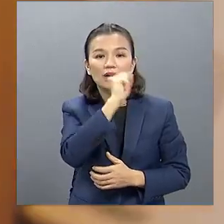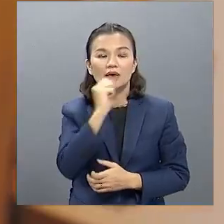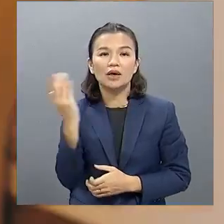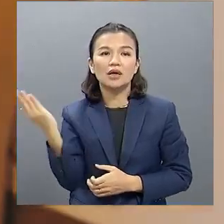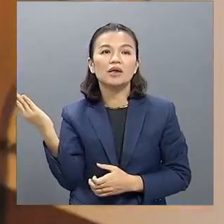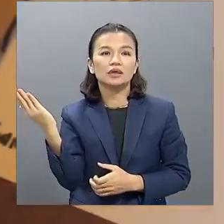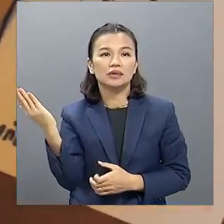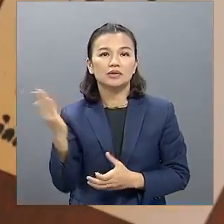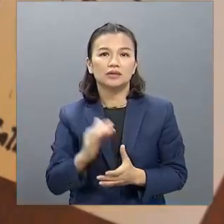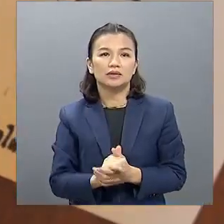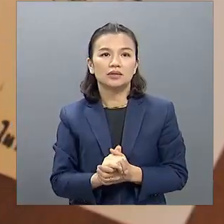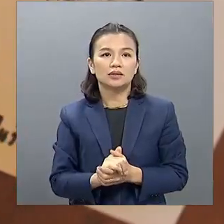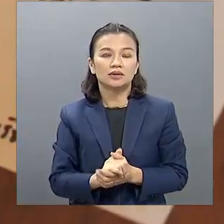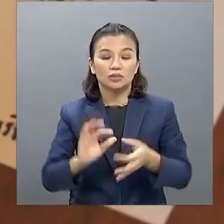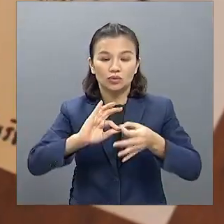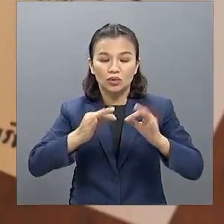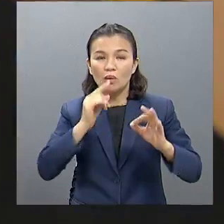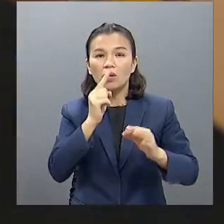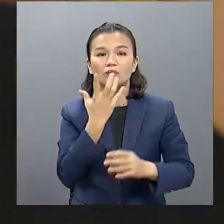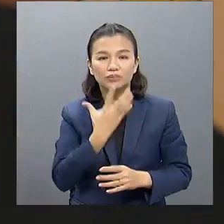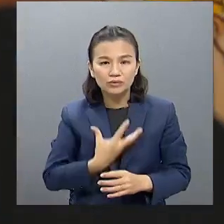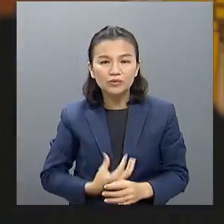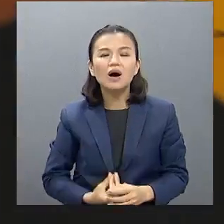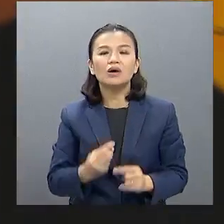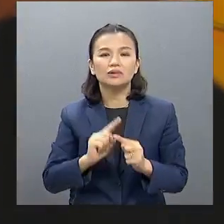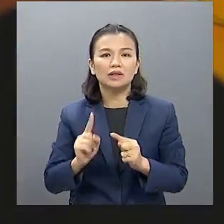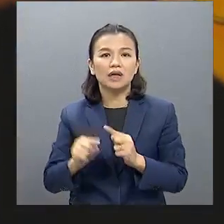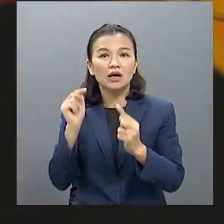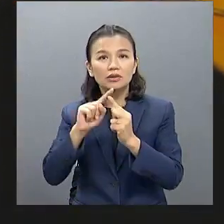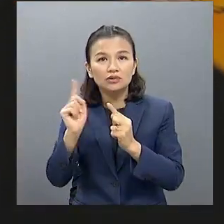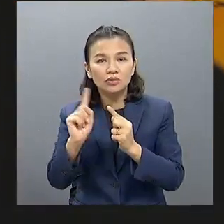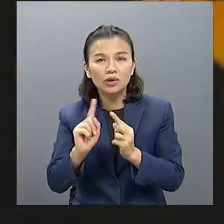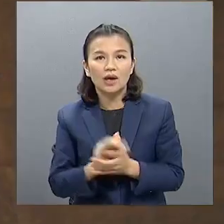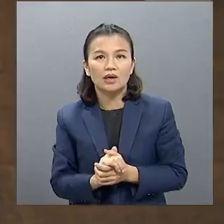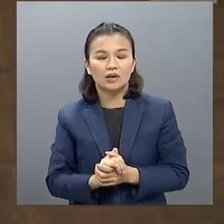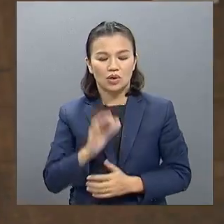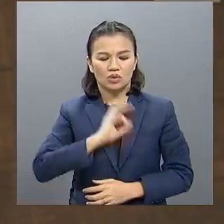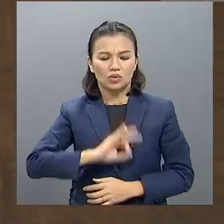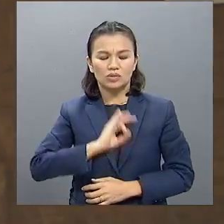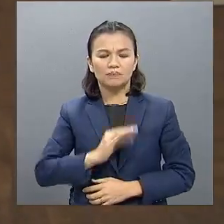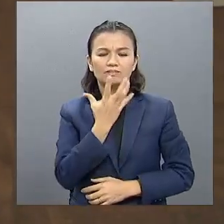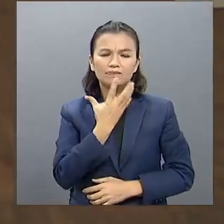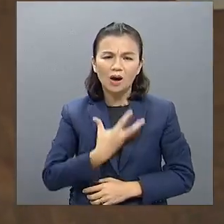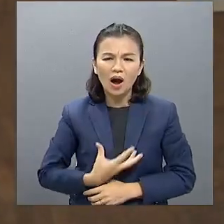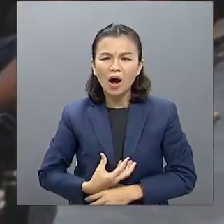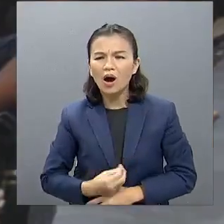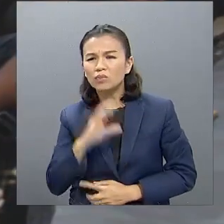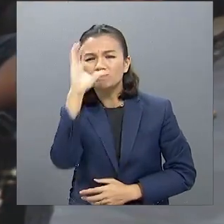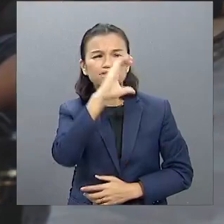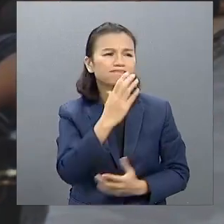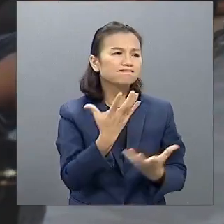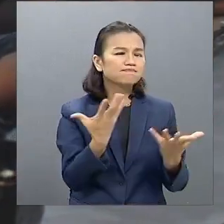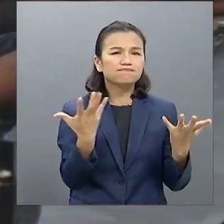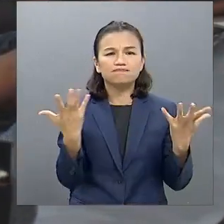จ เพราะฉะนั้นเมื่อไหร่ที่เรารู้สึกเคว้งคว้างแล้วเรารู้สึกว่าท่านไม่อยู่แล้วพ่อ